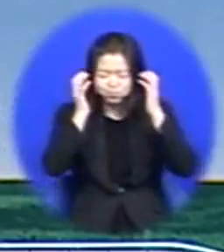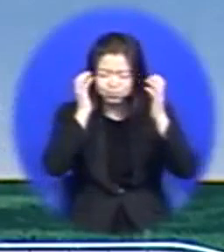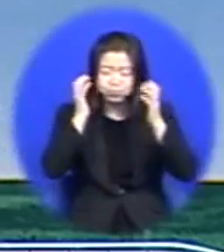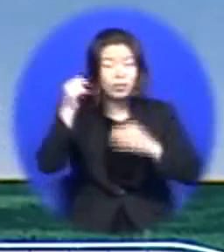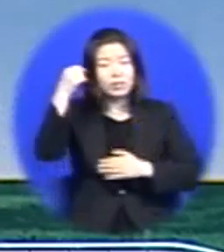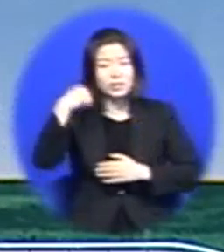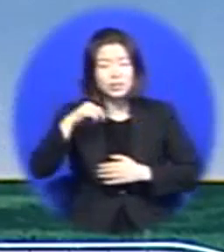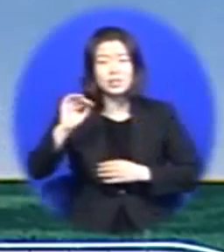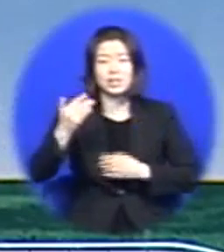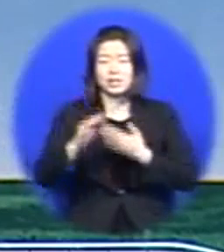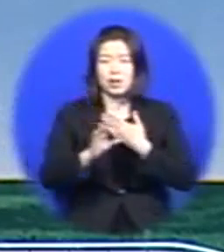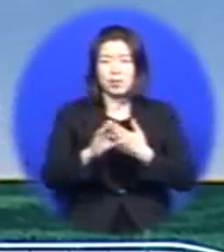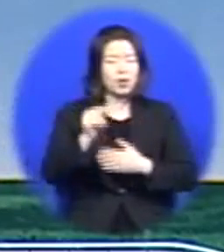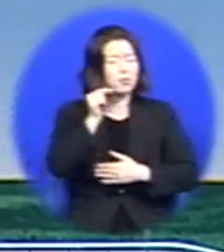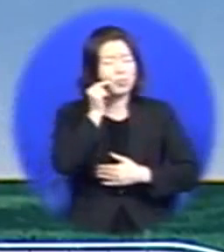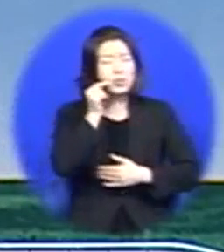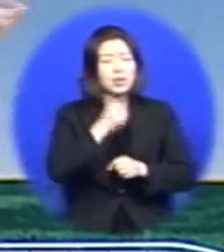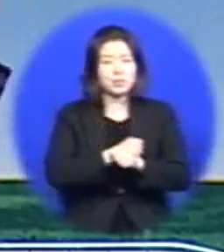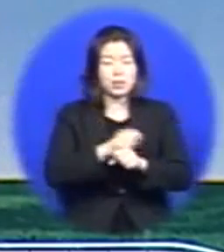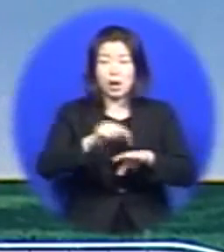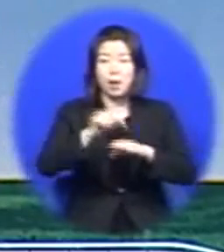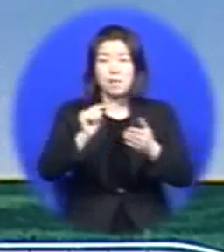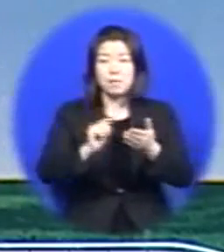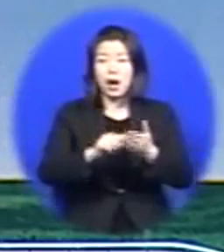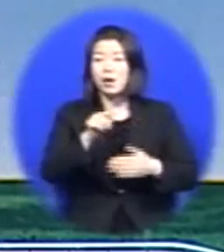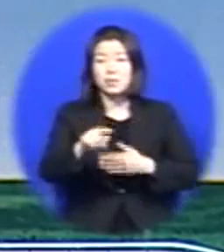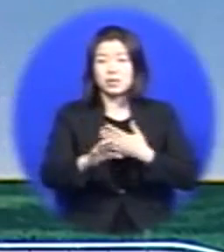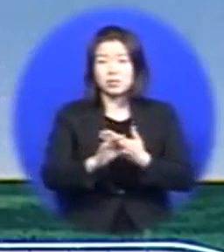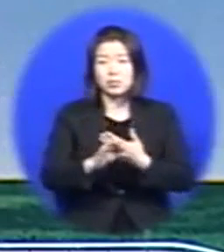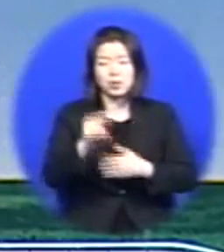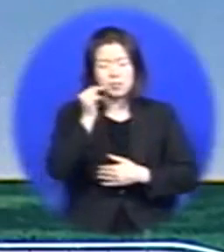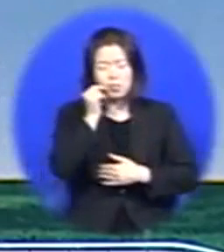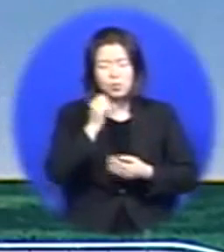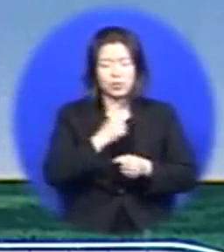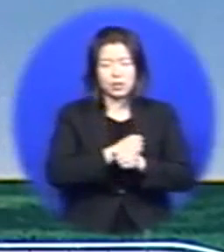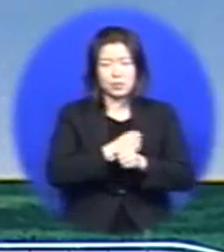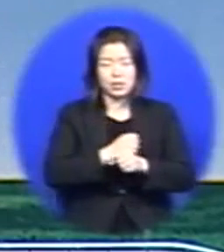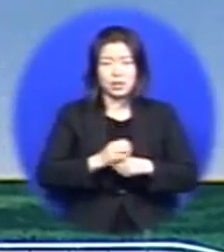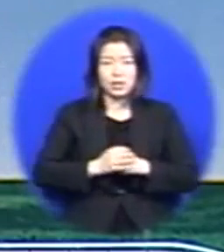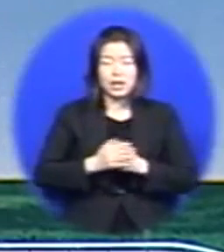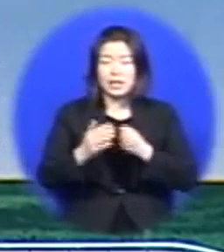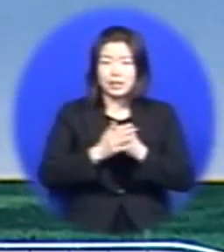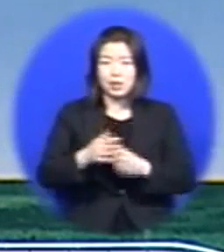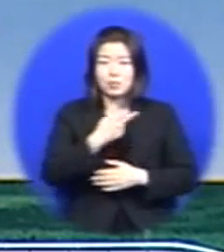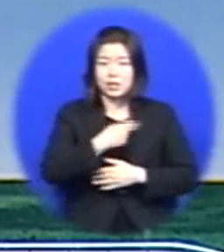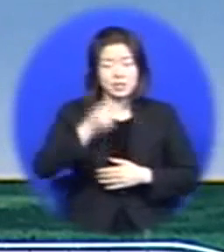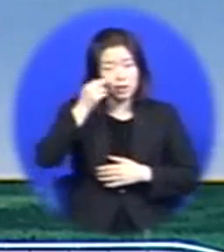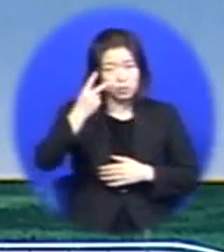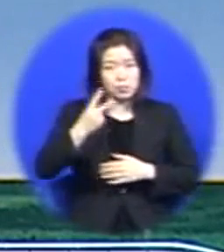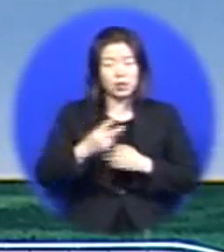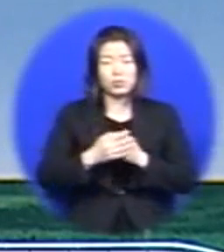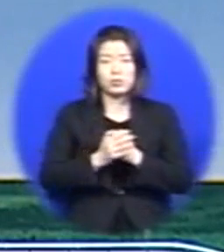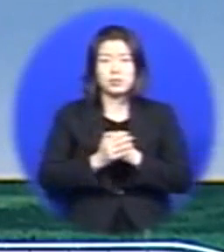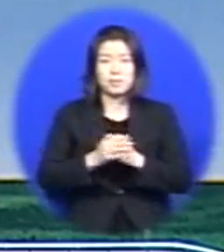느껴지게 되면 못하는 거죠. 마음이 그러면 못하는 겁니다. 그래서 사도 바울은 마음을 새롭게